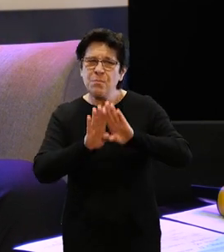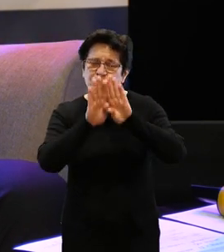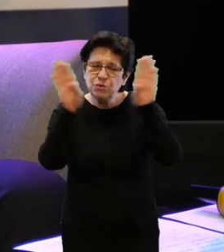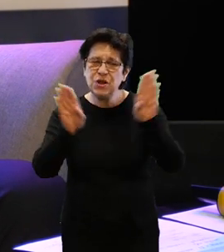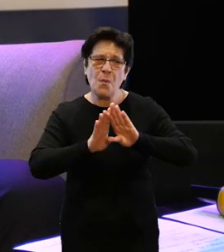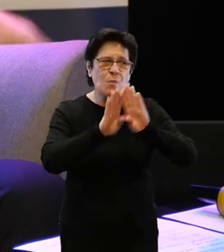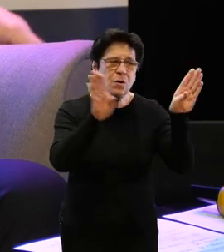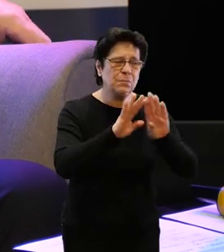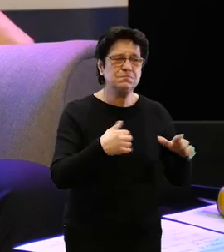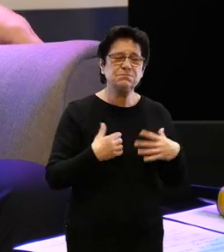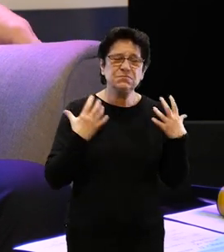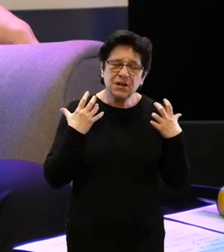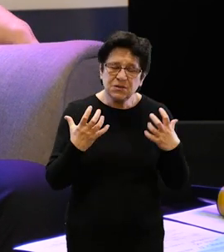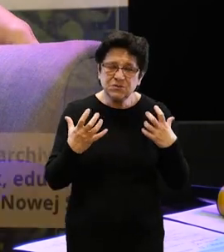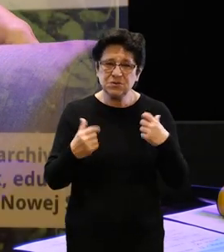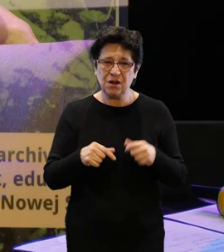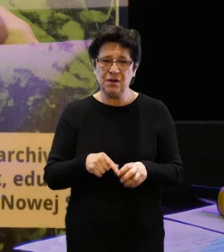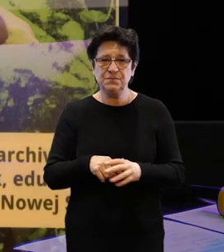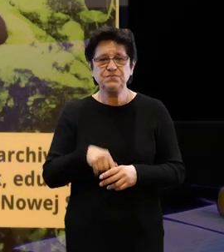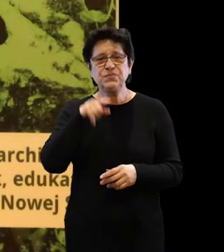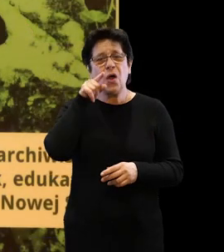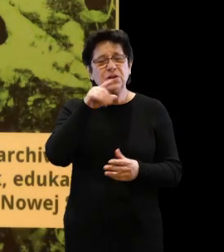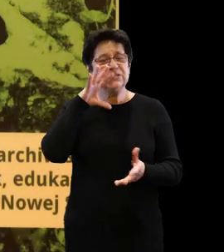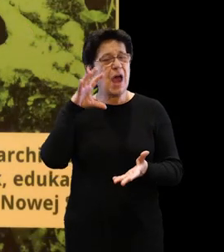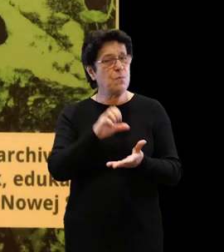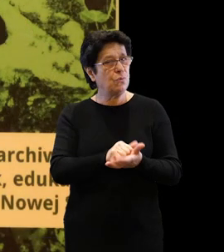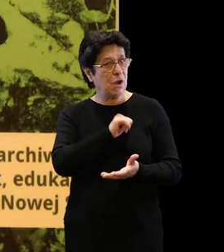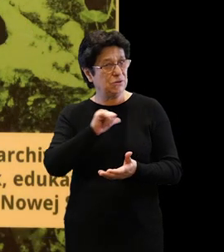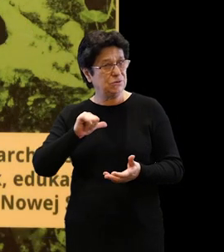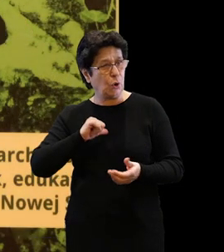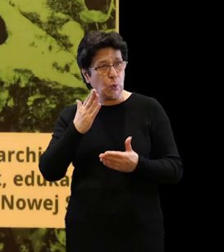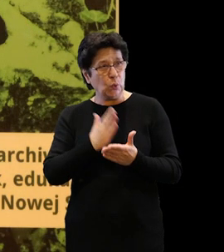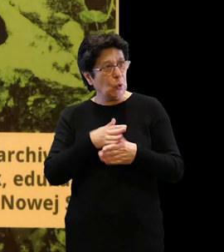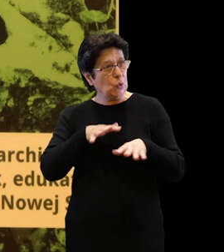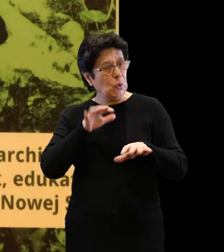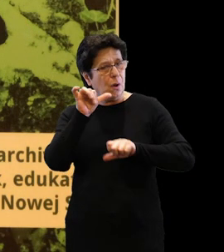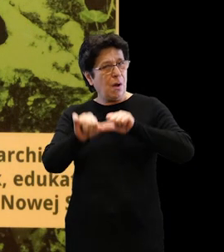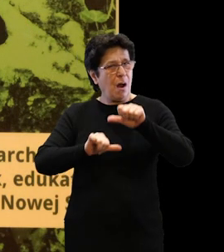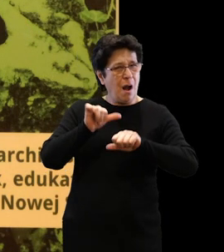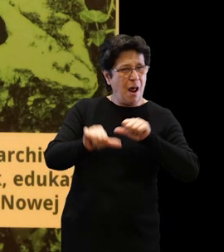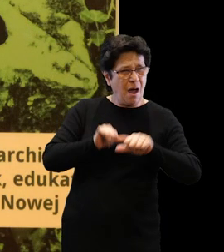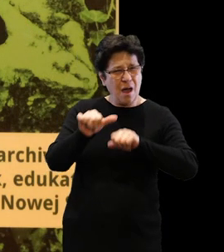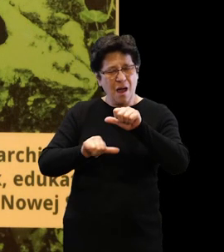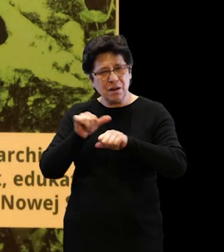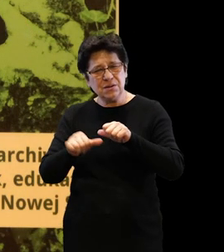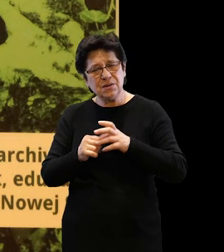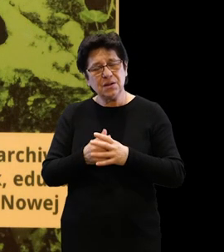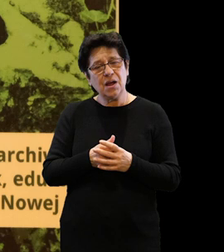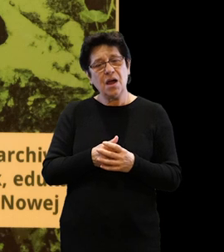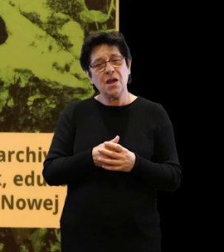tutaj Jak widzimy to jego zdjęcie przedstawia on się zajmuje od wielu wielu lat robią jakby